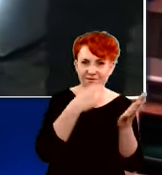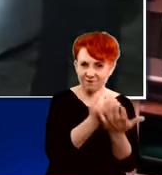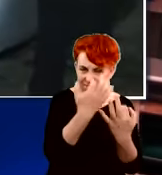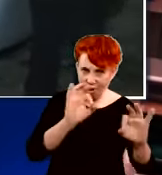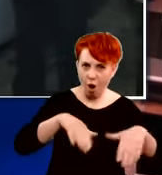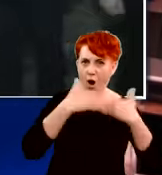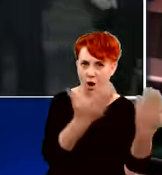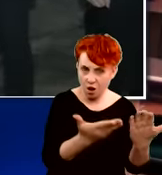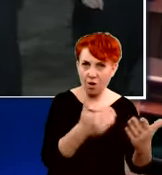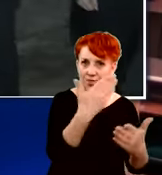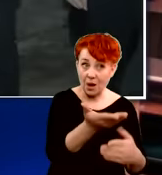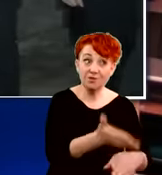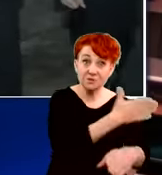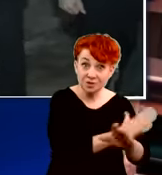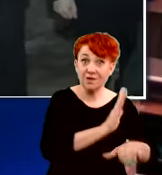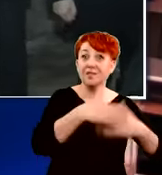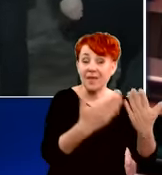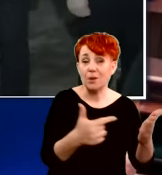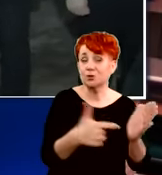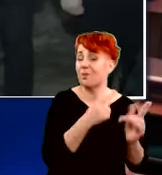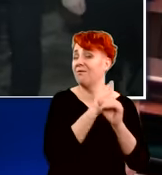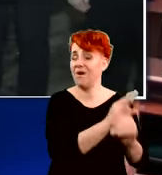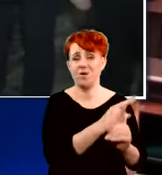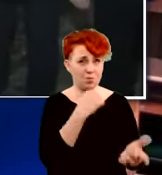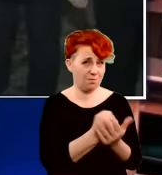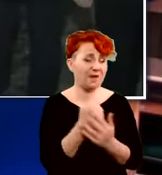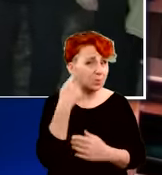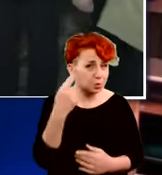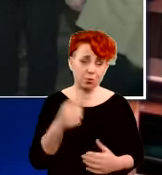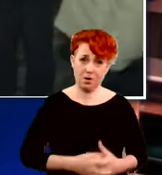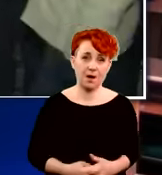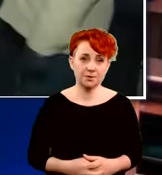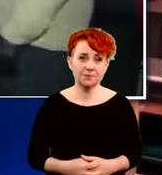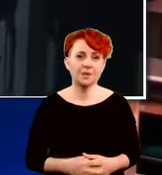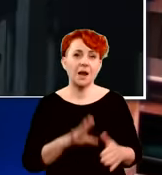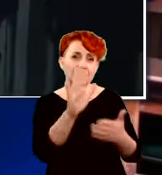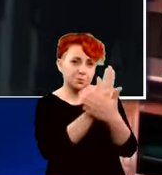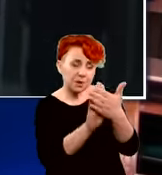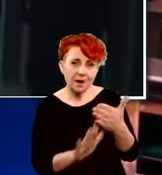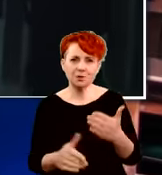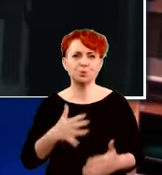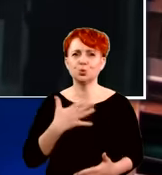wydany i należy tego prawa przestrzegać. I ja nie, no dobrze, ale panie pośle, przepraszam, ale mi się wydaje, że tu nie ma woli